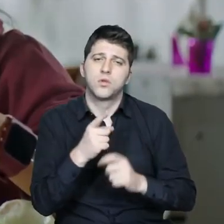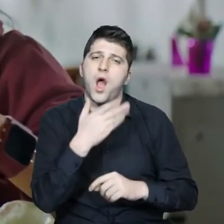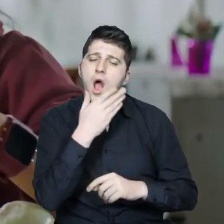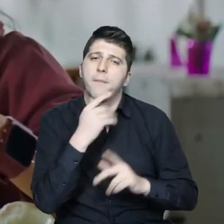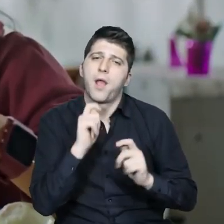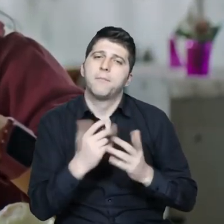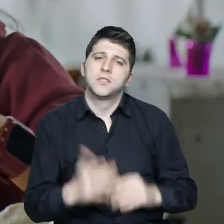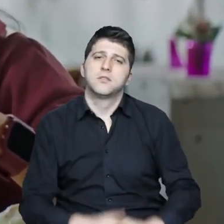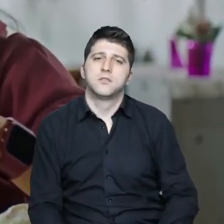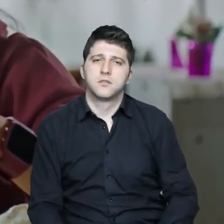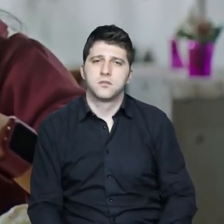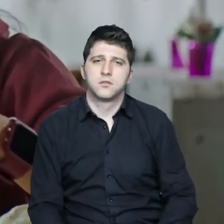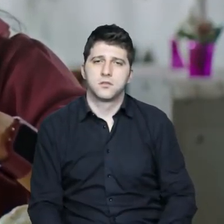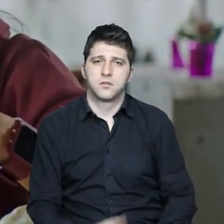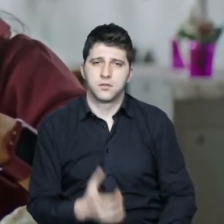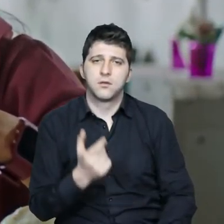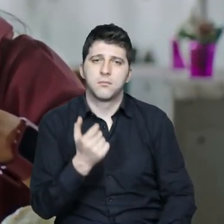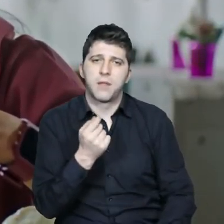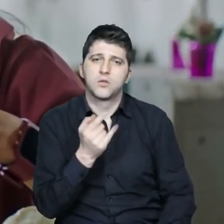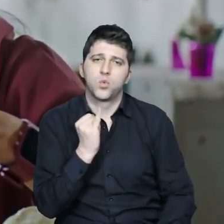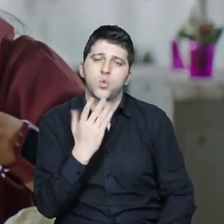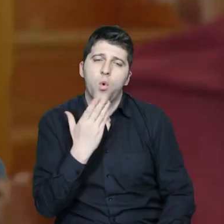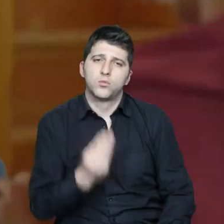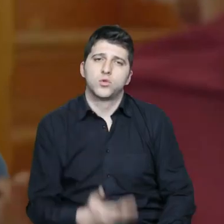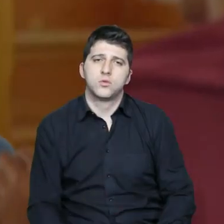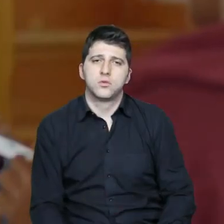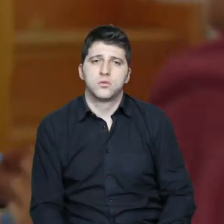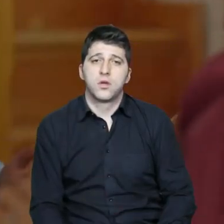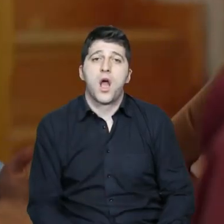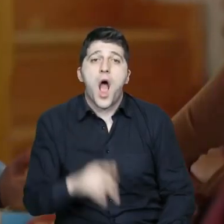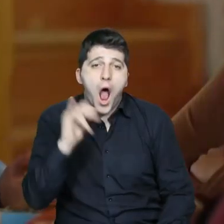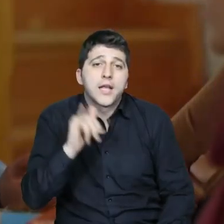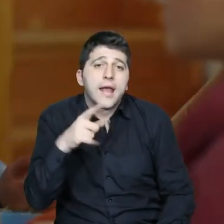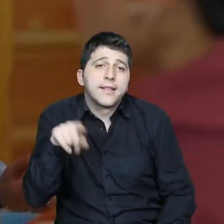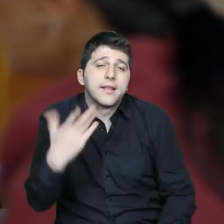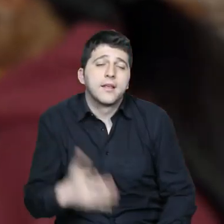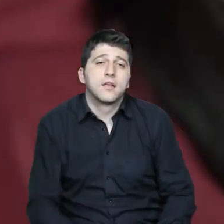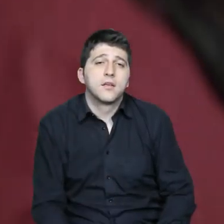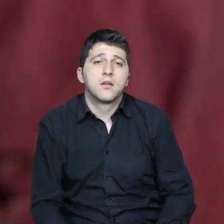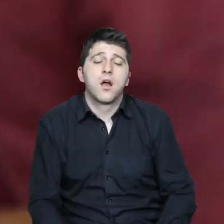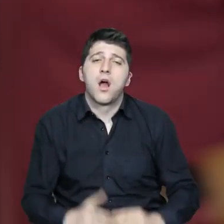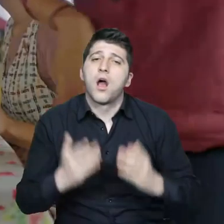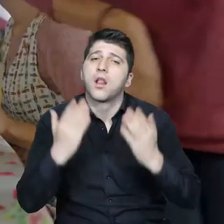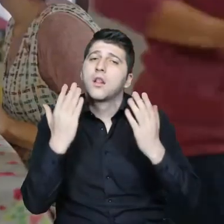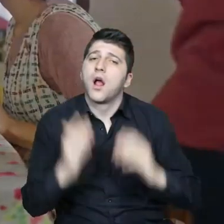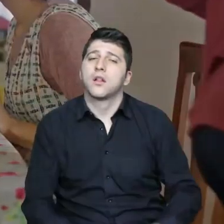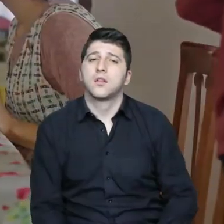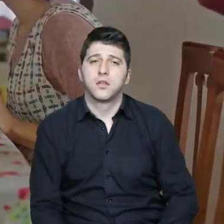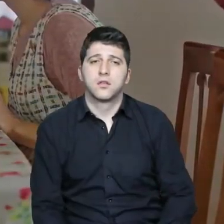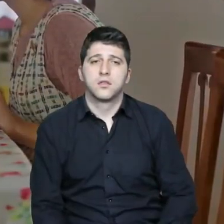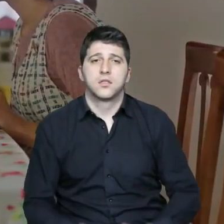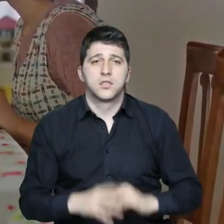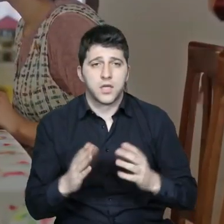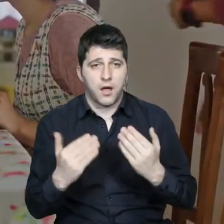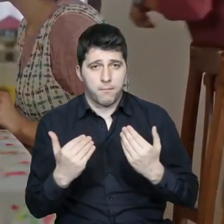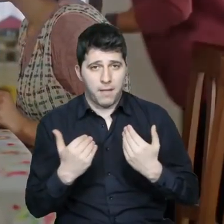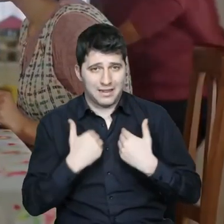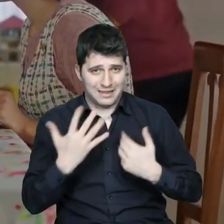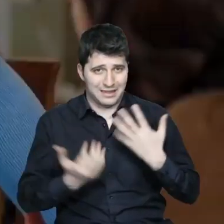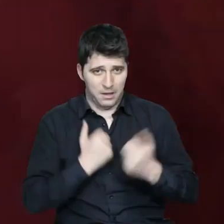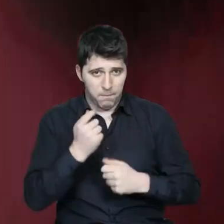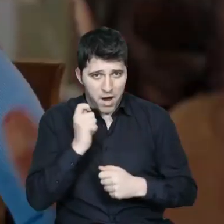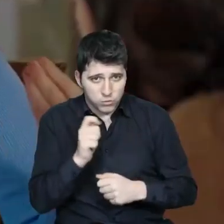ayıp etmişsin. Biraz da ileri gitmişsin yani. Hak ettiler. Allah Allah. Ya ben çekmek zorunda